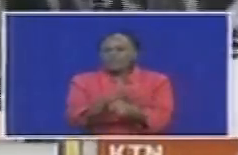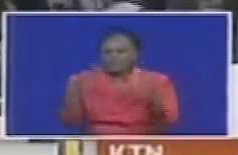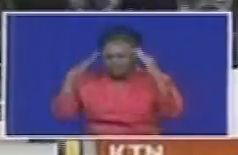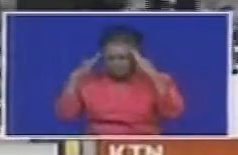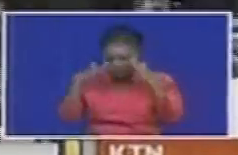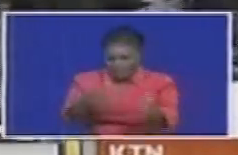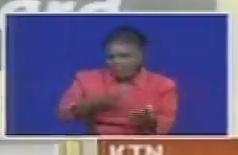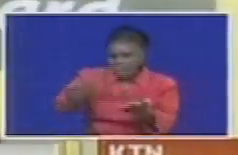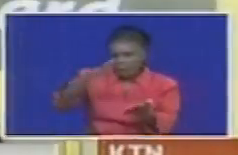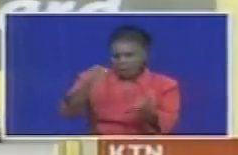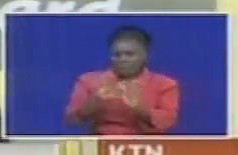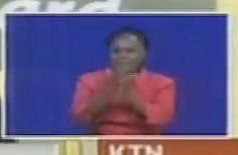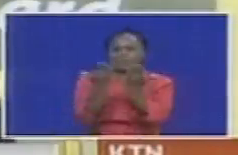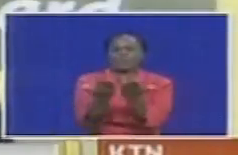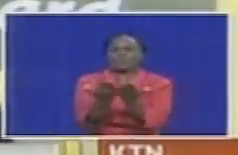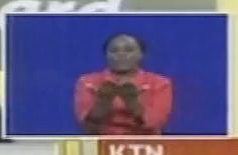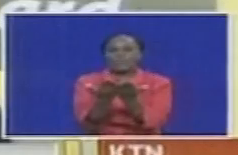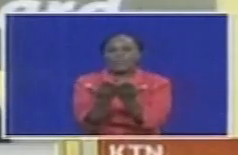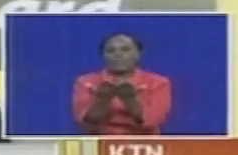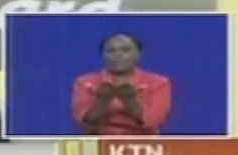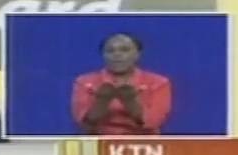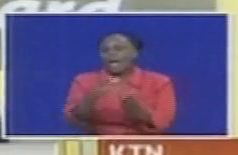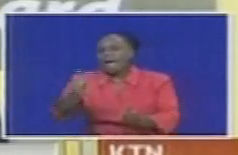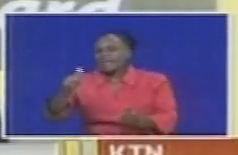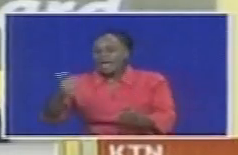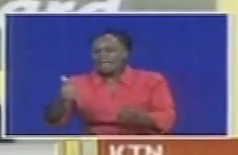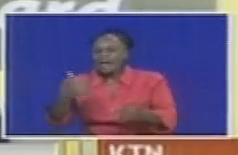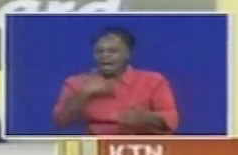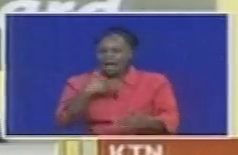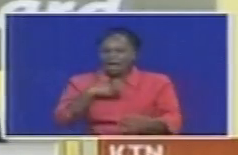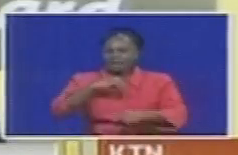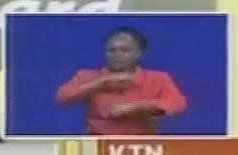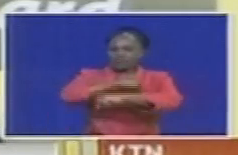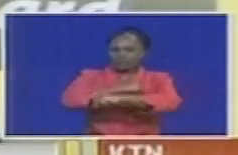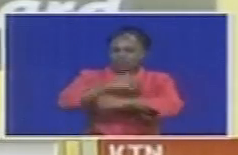zaidi vitabu. Hao wenzetu ambao wameweka mashule kwenye orofa,